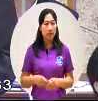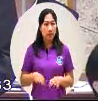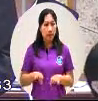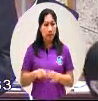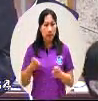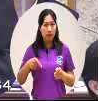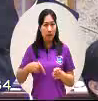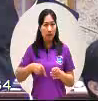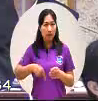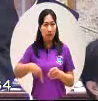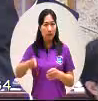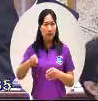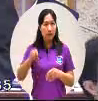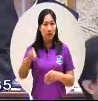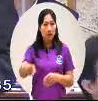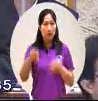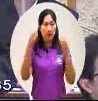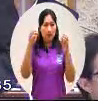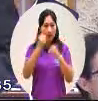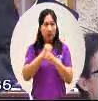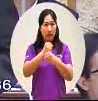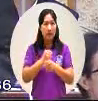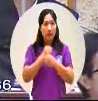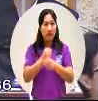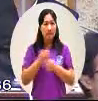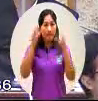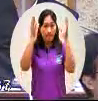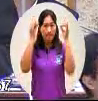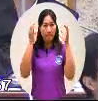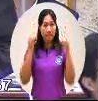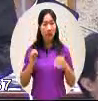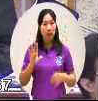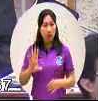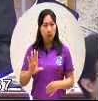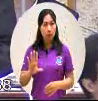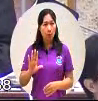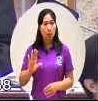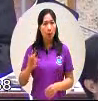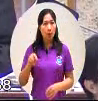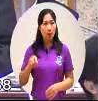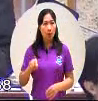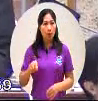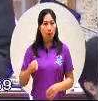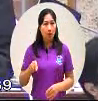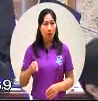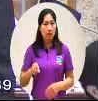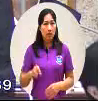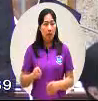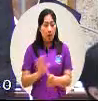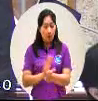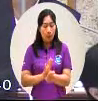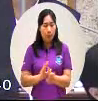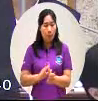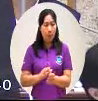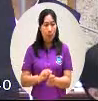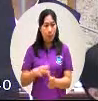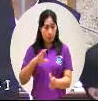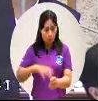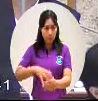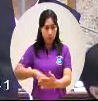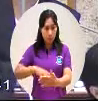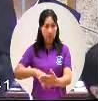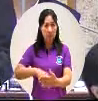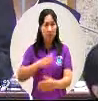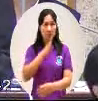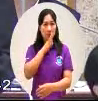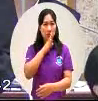到民生嘛哈。那这个部分已经是在我们这个服务范围内了，但现在就是说，如果他这